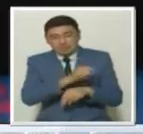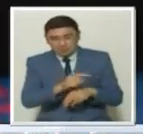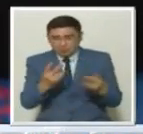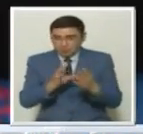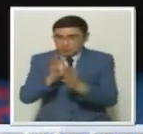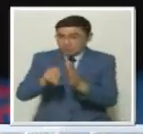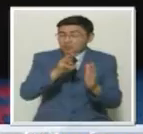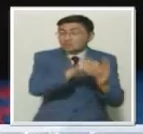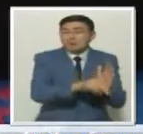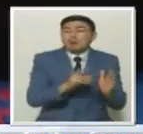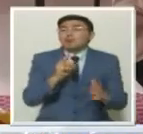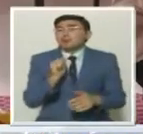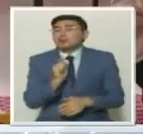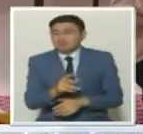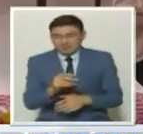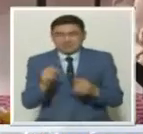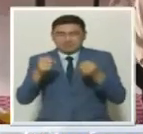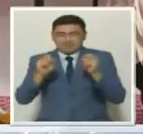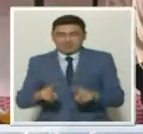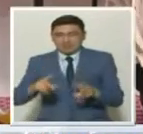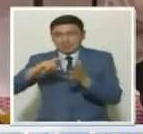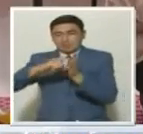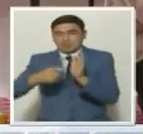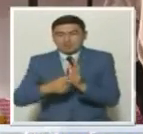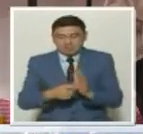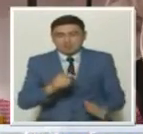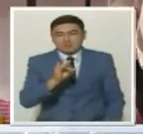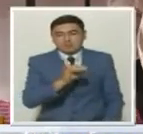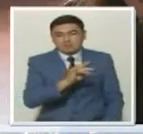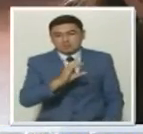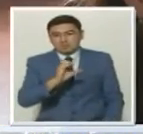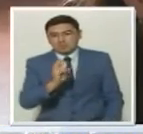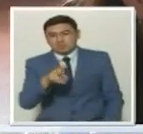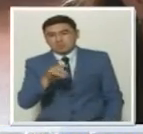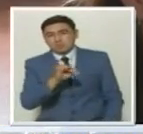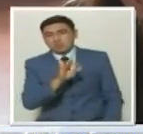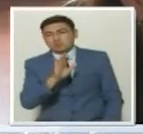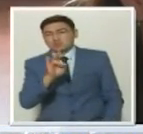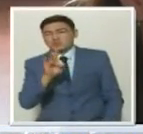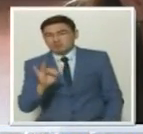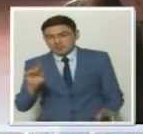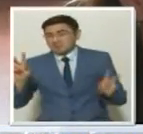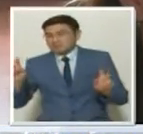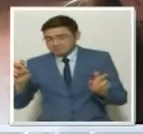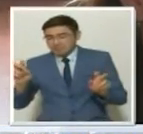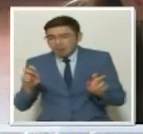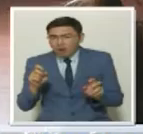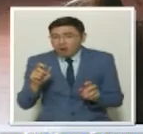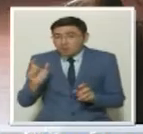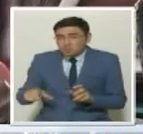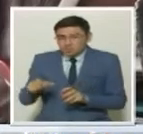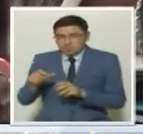общество и социализировать их, в школах создаются кабинеты инклюзии. Но чтобы работать в них, нужны специалисты, а их зачастую не